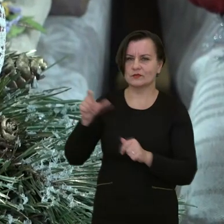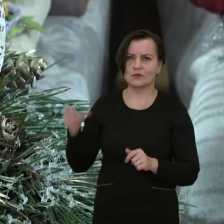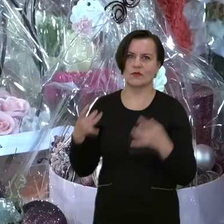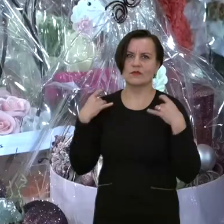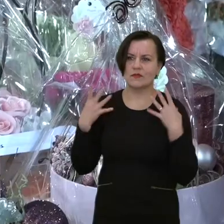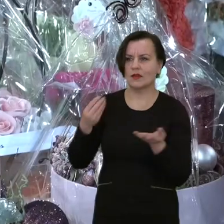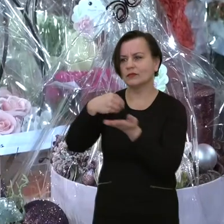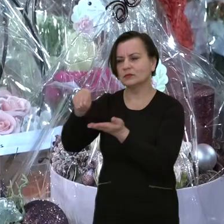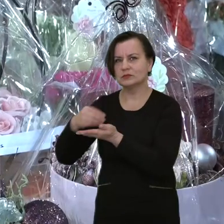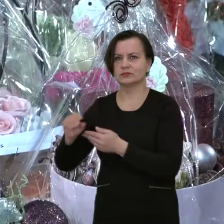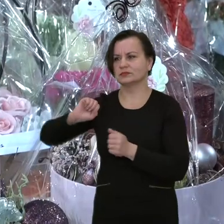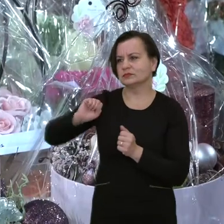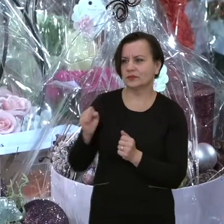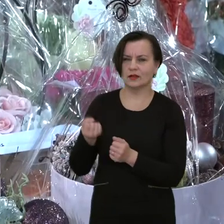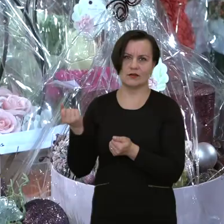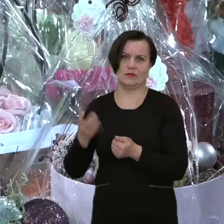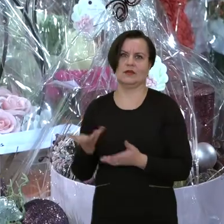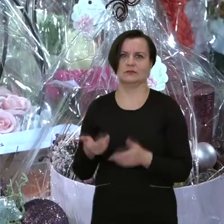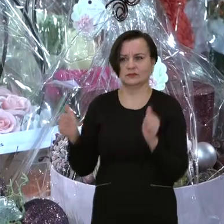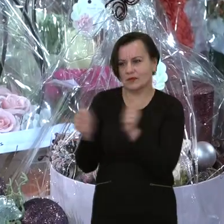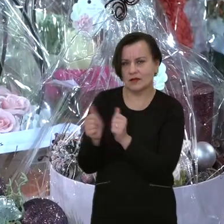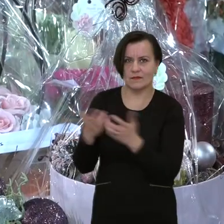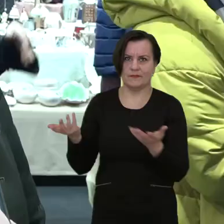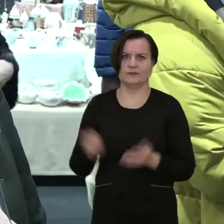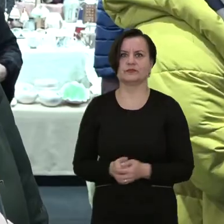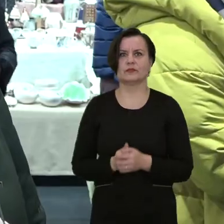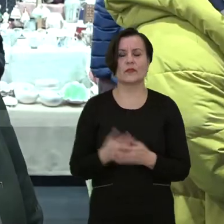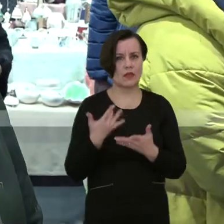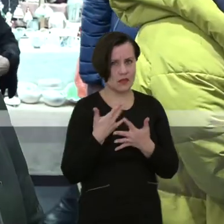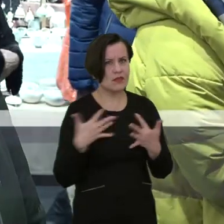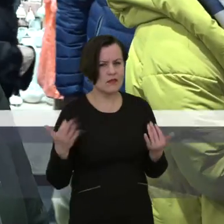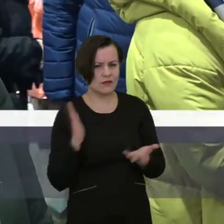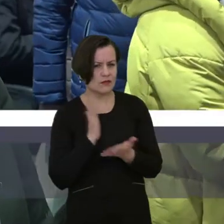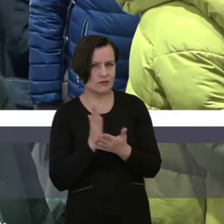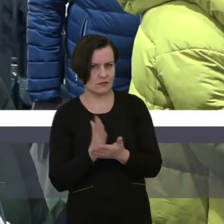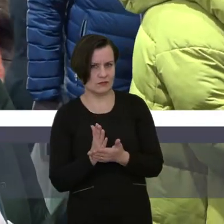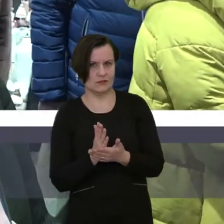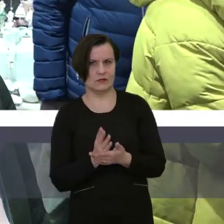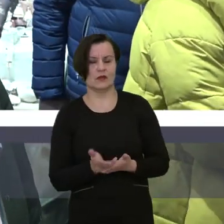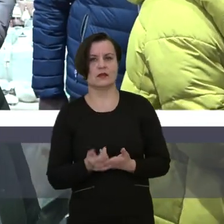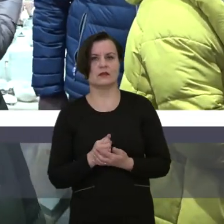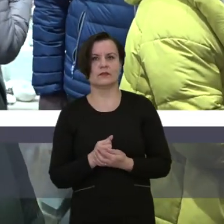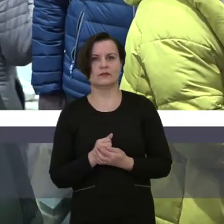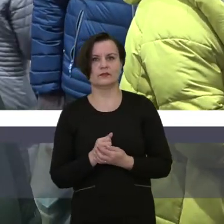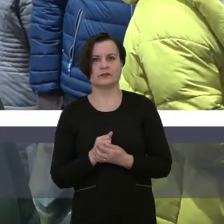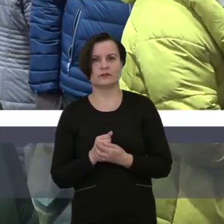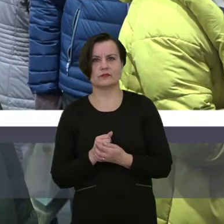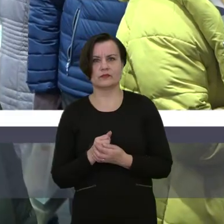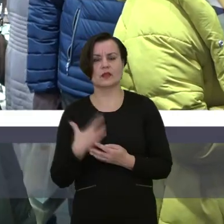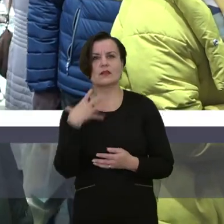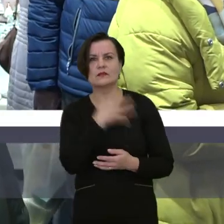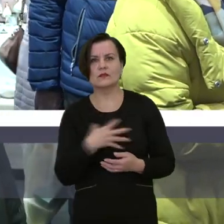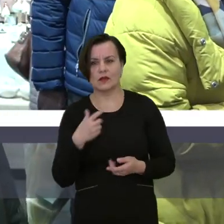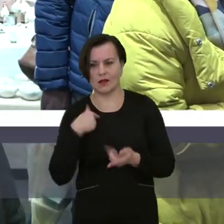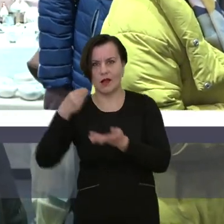įsigyti dovanų artimiesiems, draugams, kolegoms. Labai daug visko yra, gana įvairovė didelė. Ir